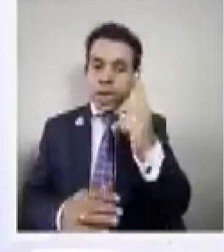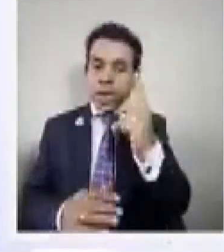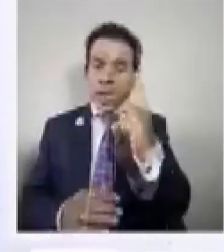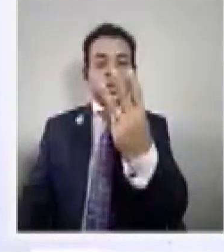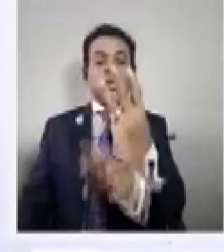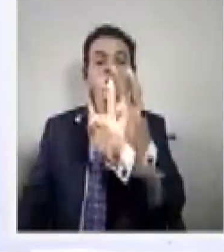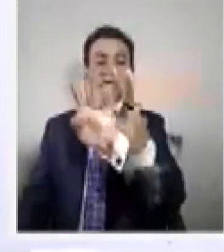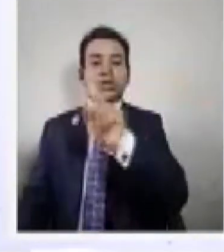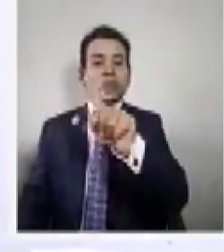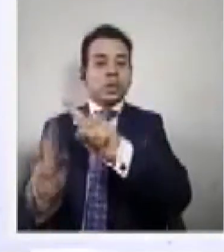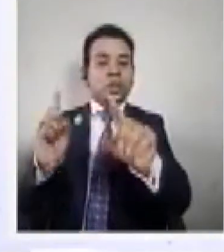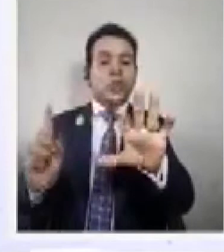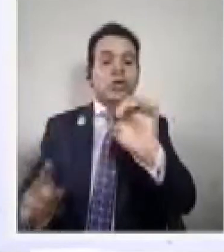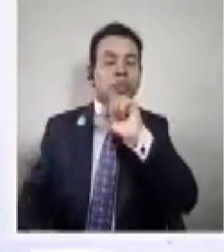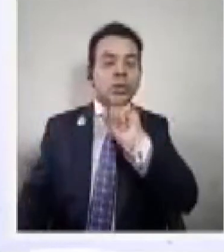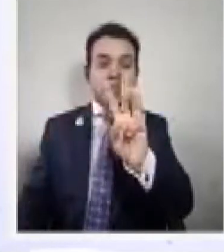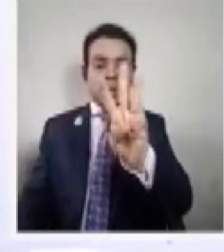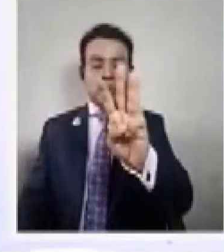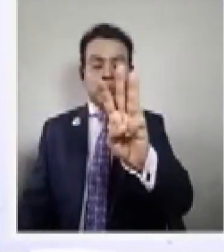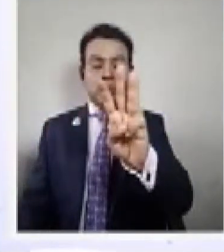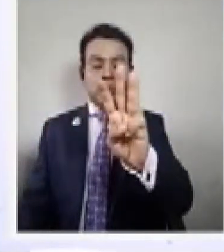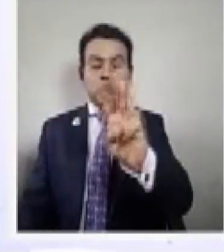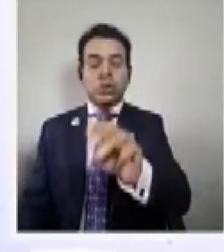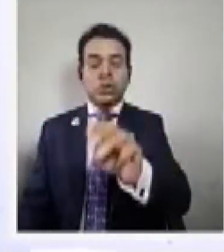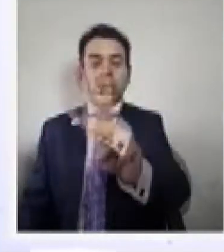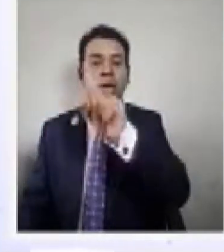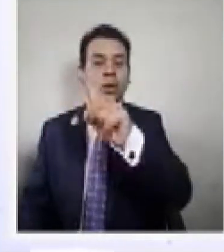3 জন, 51 থেকে 60 11 জন,